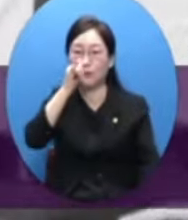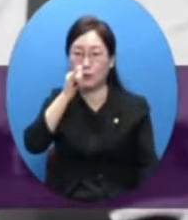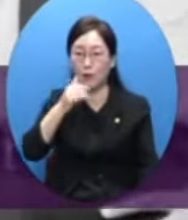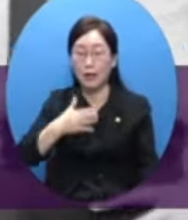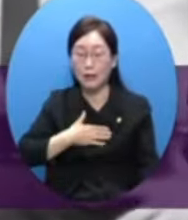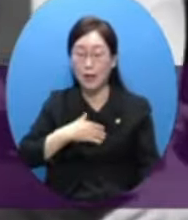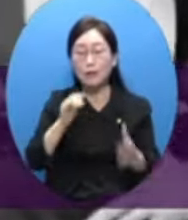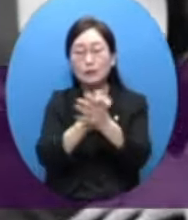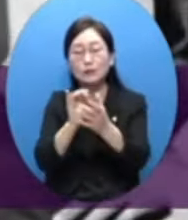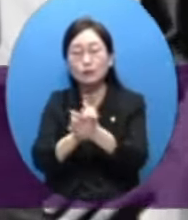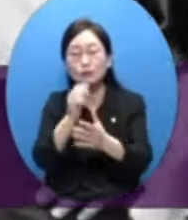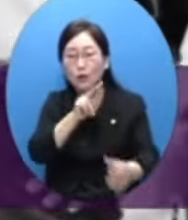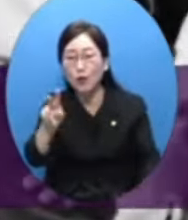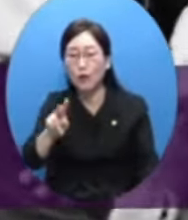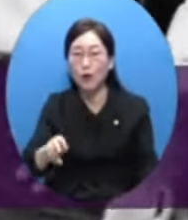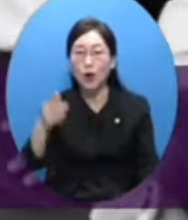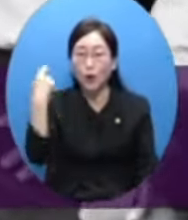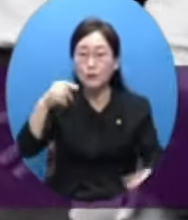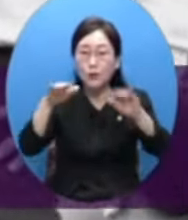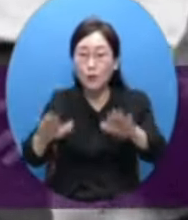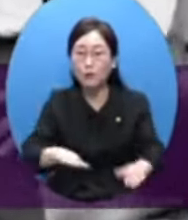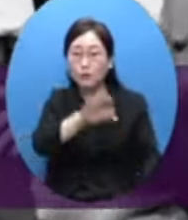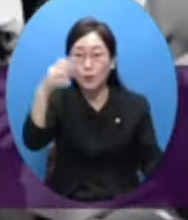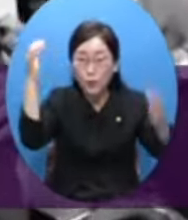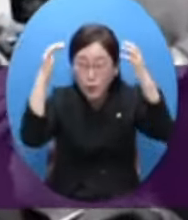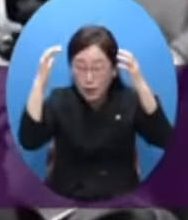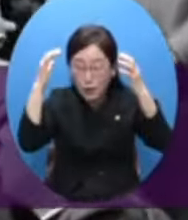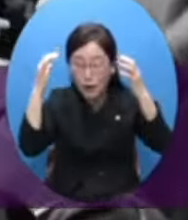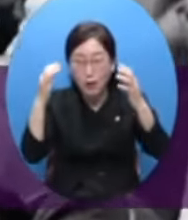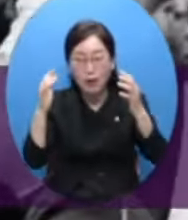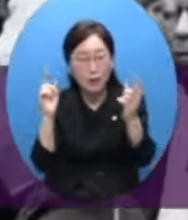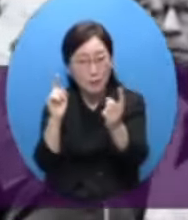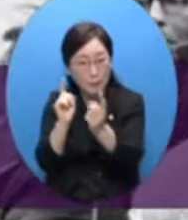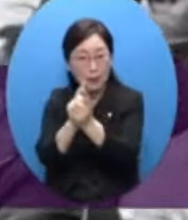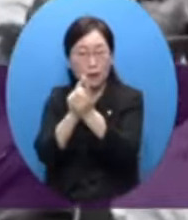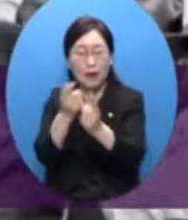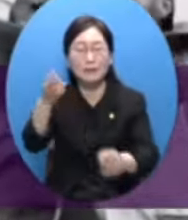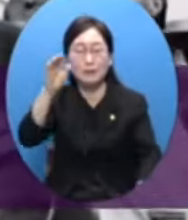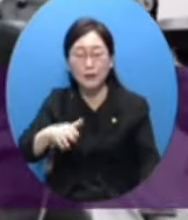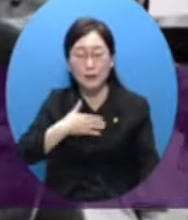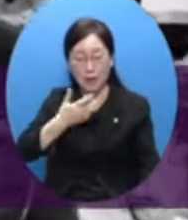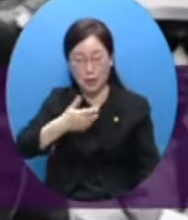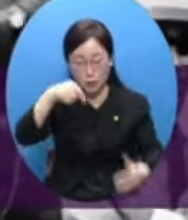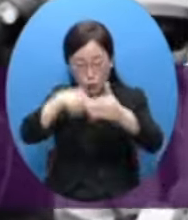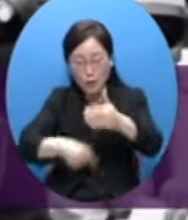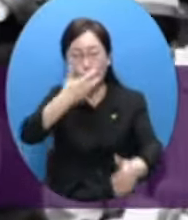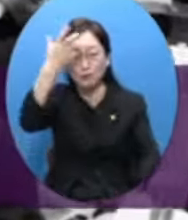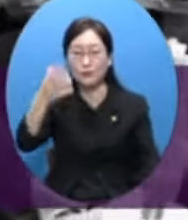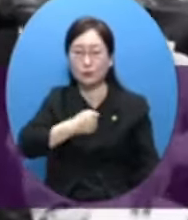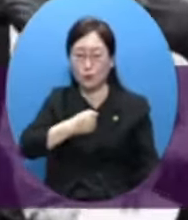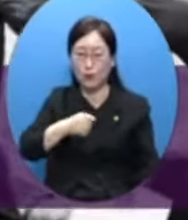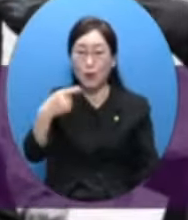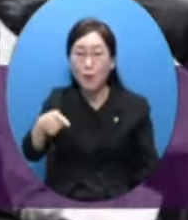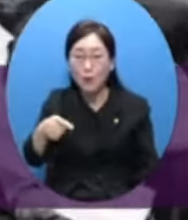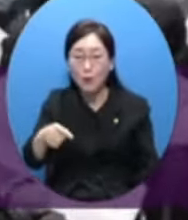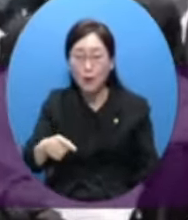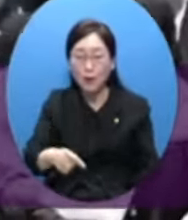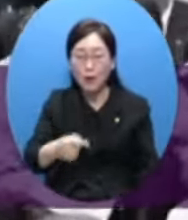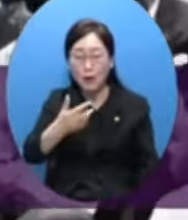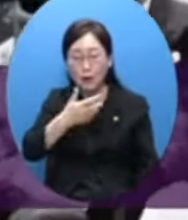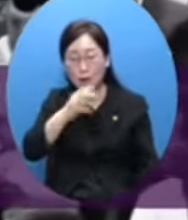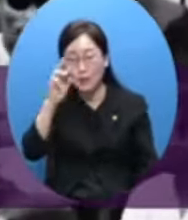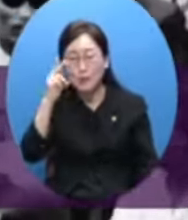나의 벗들이여, 어제와 오늘 우리가 고난과 마주할지라도 나에게 꿈이 있습니다. 그 꿈은 아메리칸 드림에